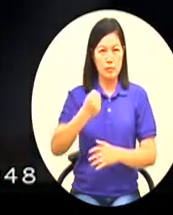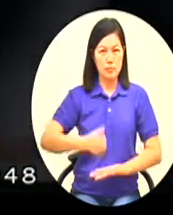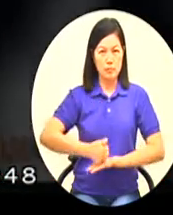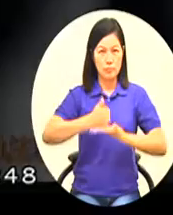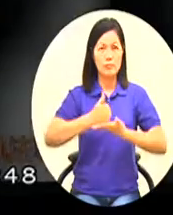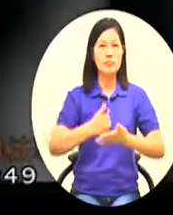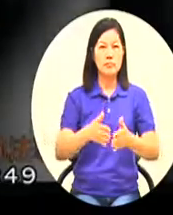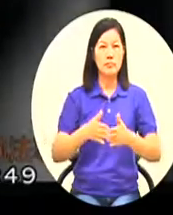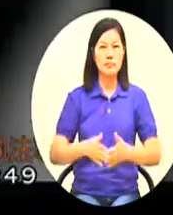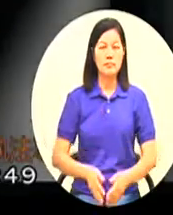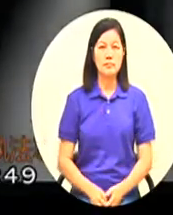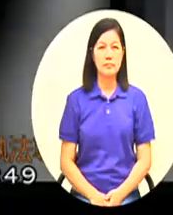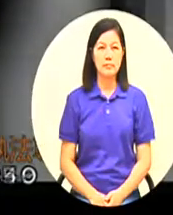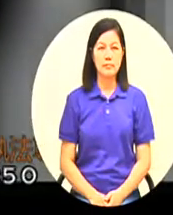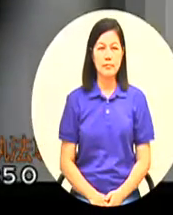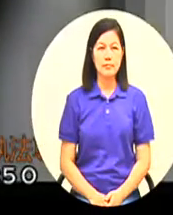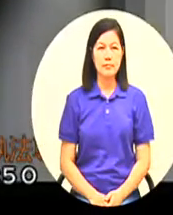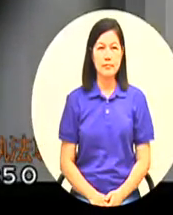你们跑